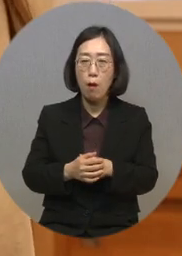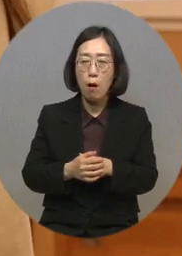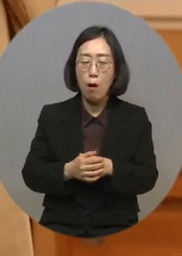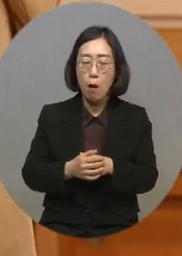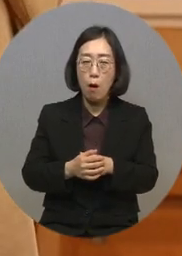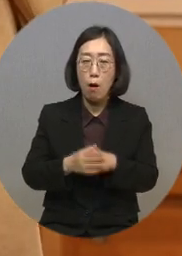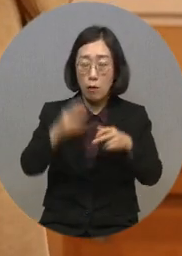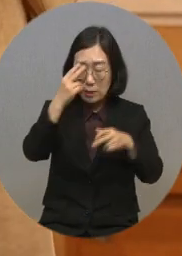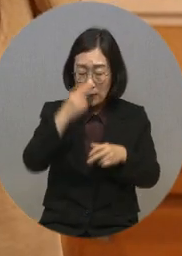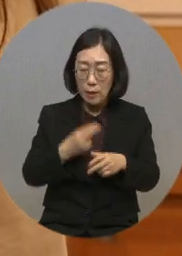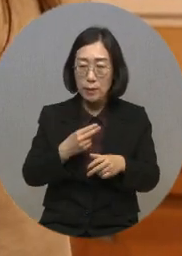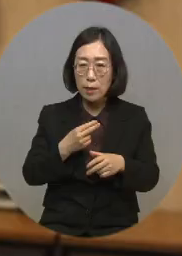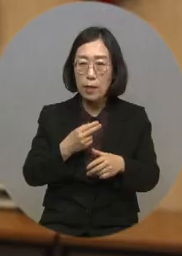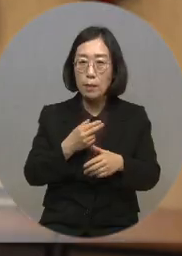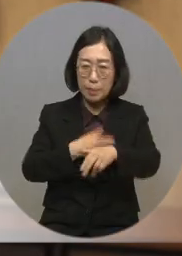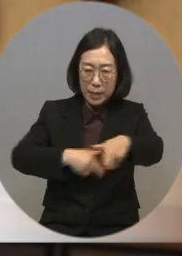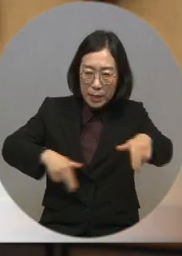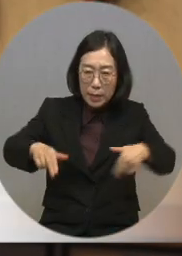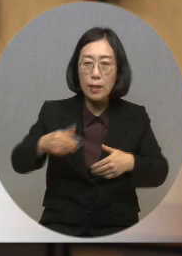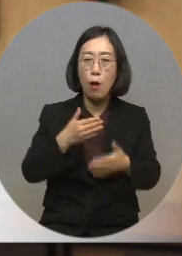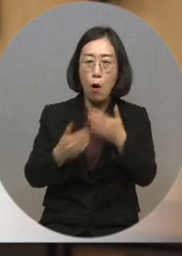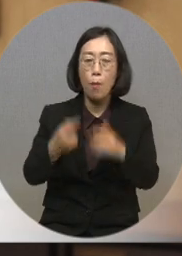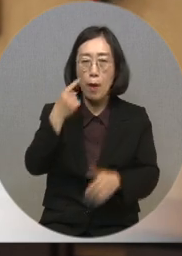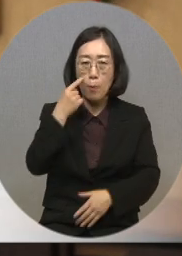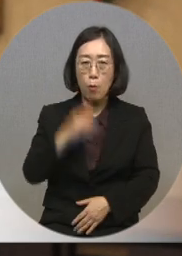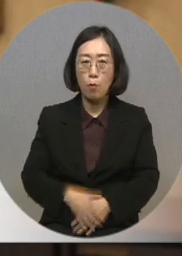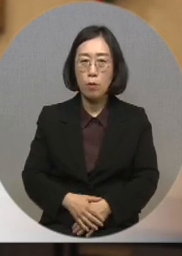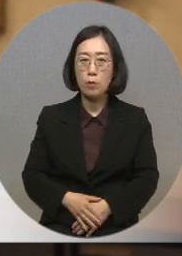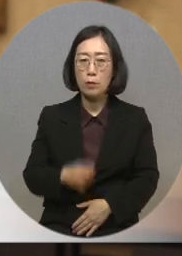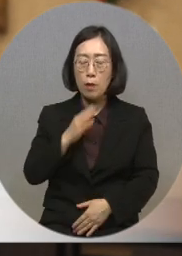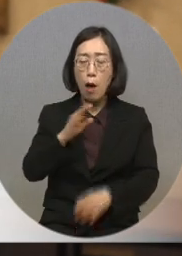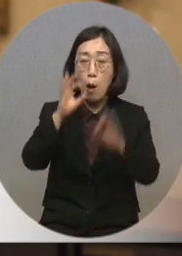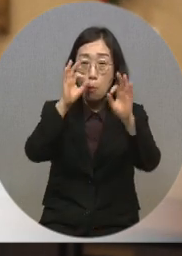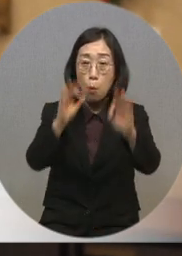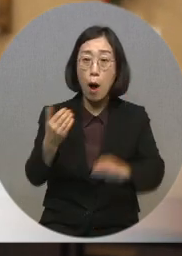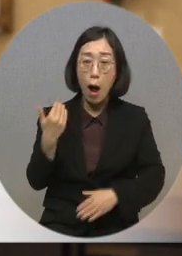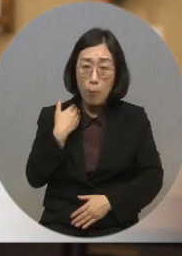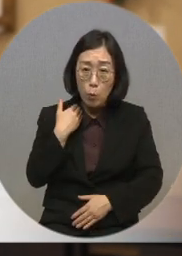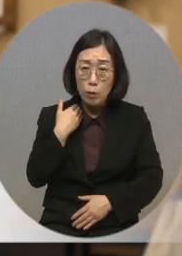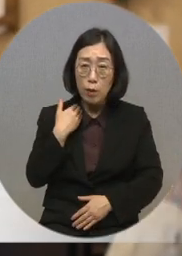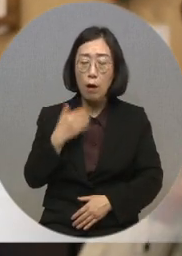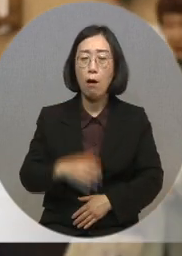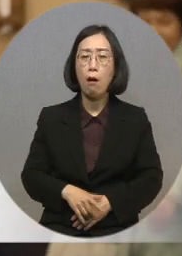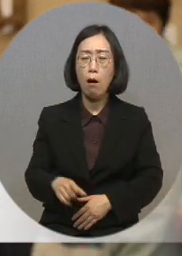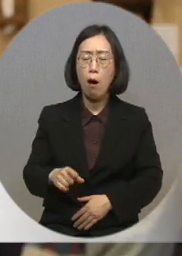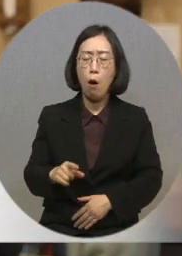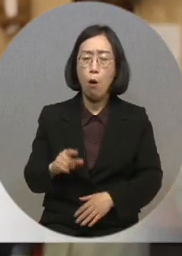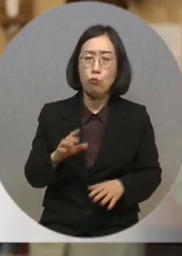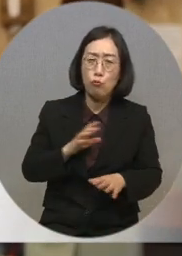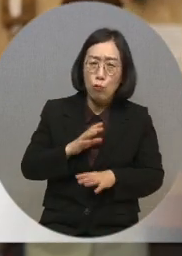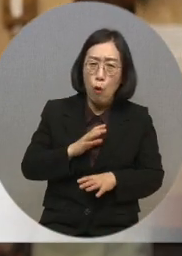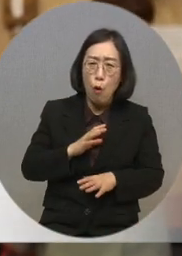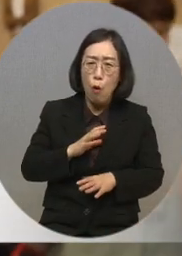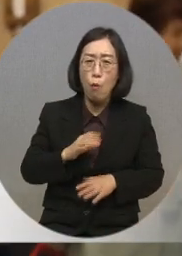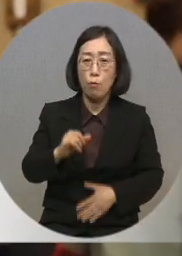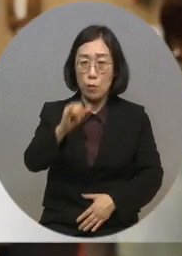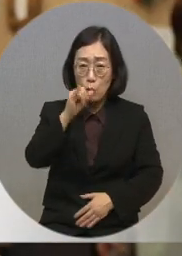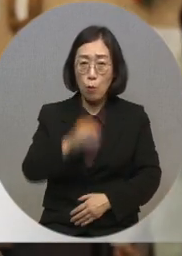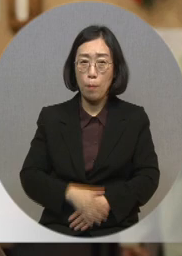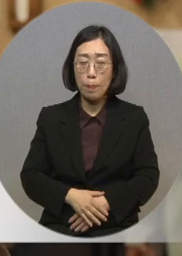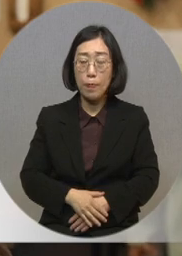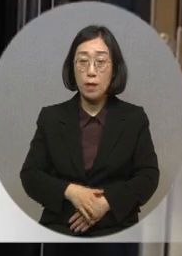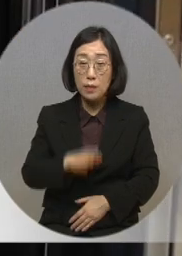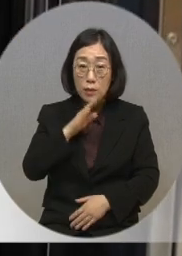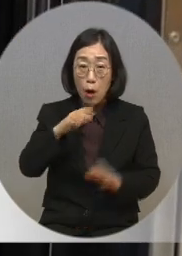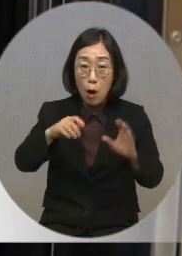시간이 되었습니다. 상당히 좀 보이지 않으니까 두려운 감정이 먼저 앞섰고요. 그래서 이제 제가